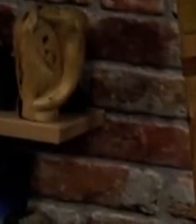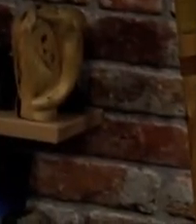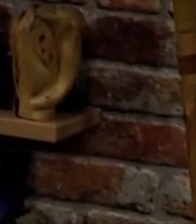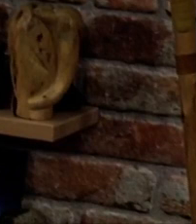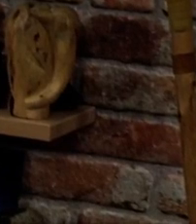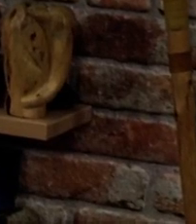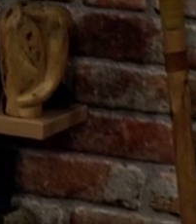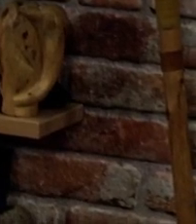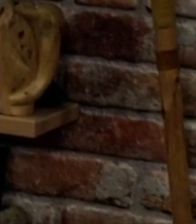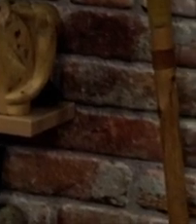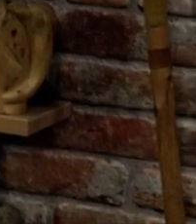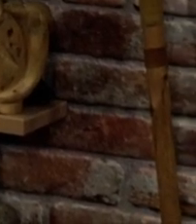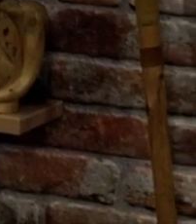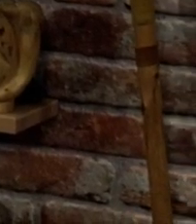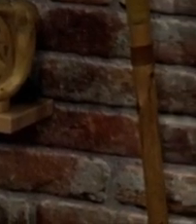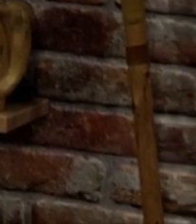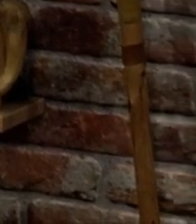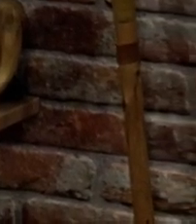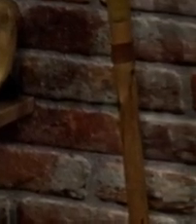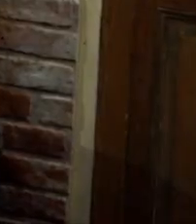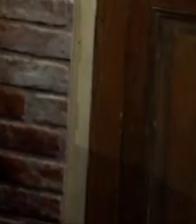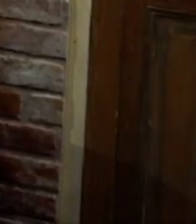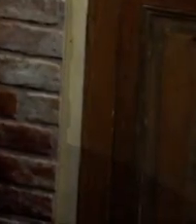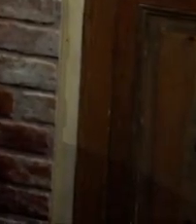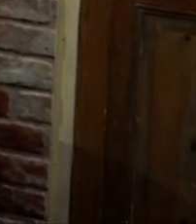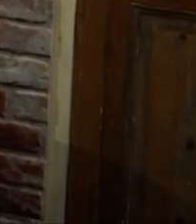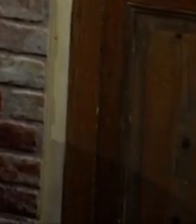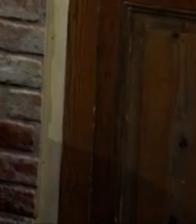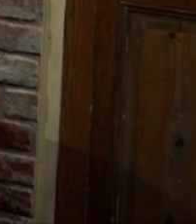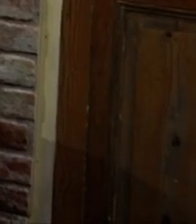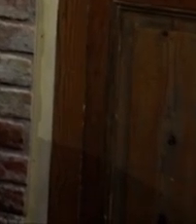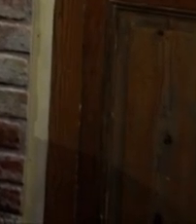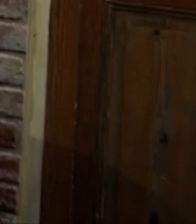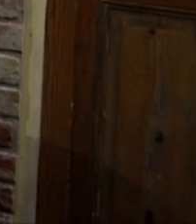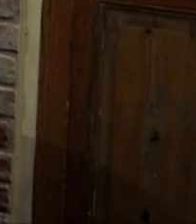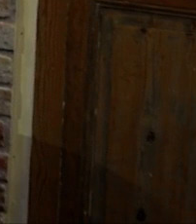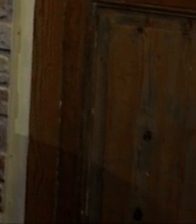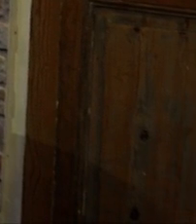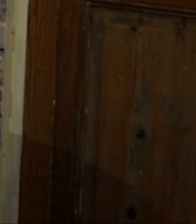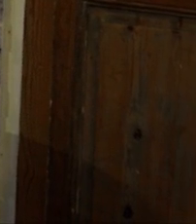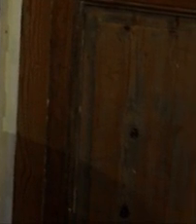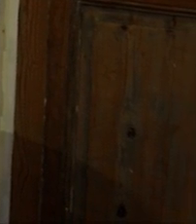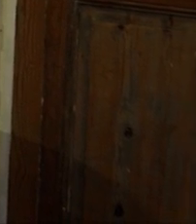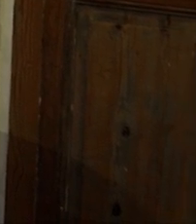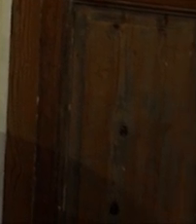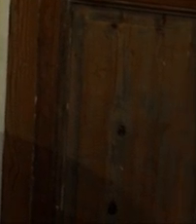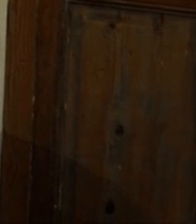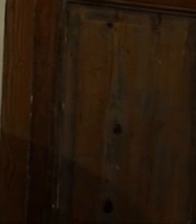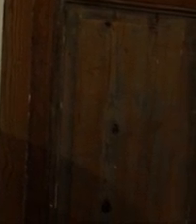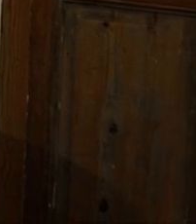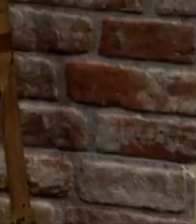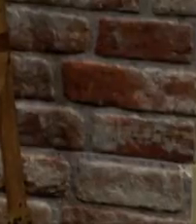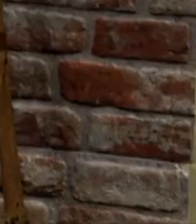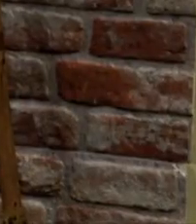Avouez-le, on a tous déjà piqué un petit roupillon en classe. Certains piquent même du nez dès le lundi matin. C'est une situation bien connue